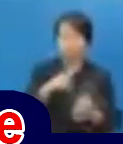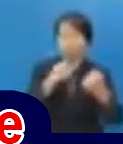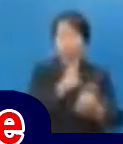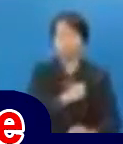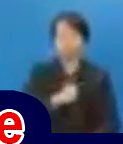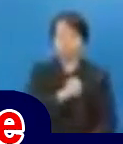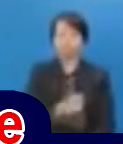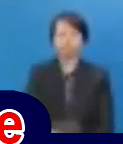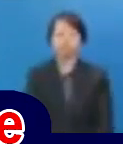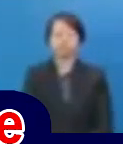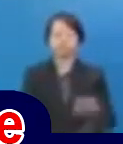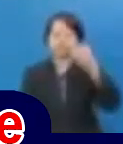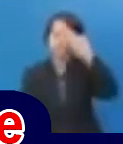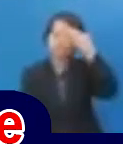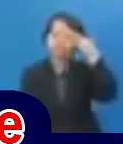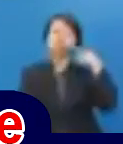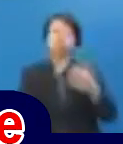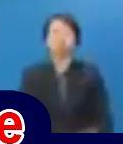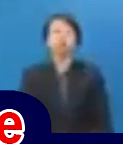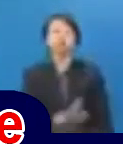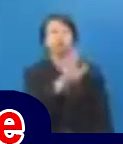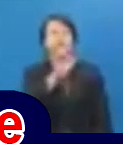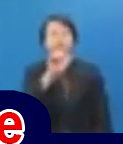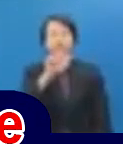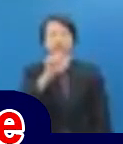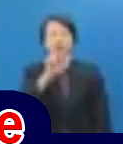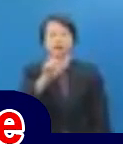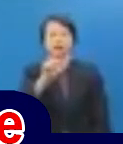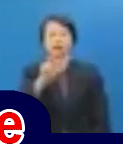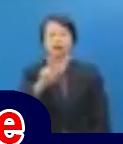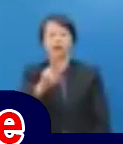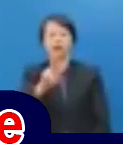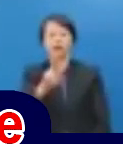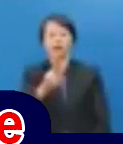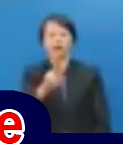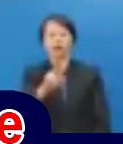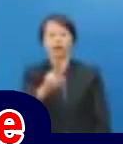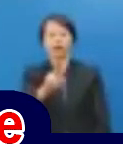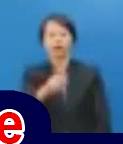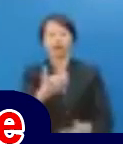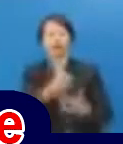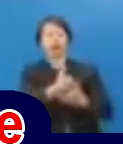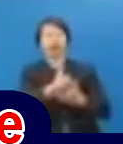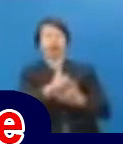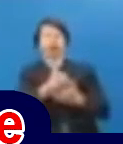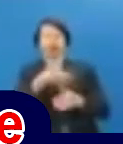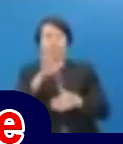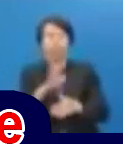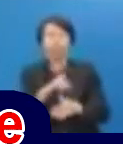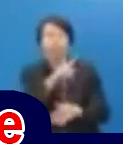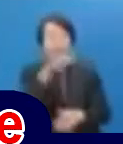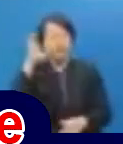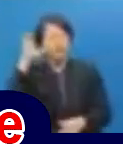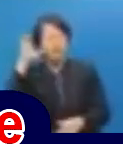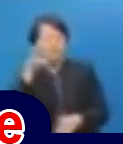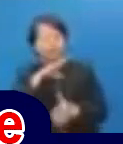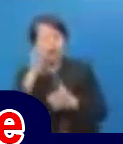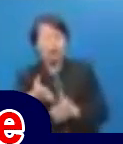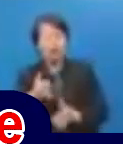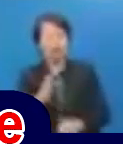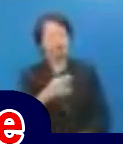Arau ni dia celah betul tapi dia tak dengar habis. Ini masalahnya. Dia tak dengar habis. Kita bantah